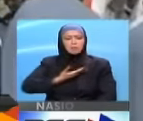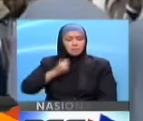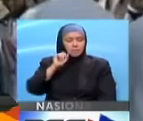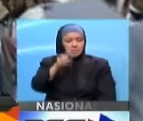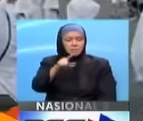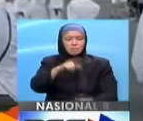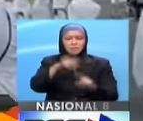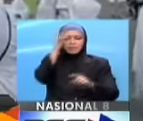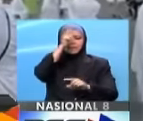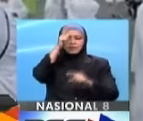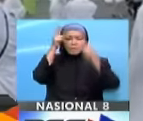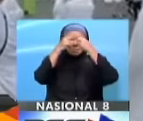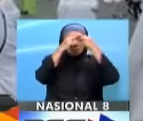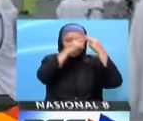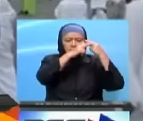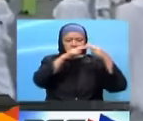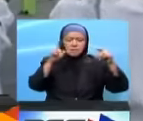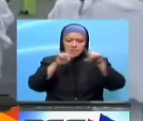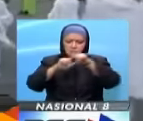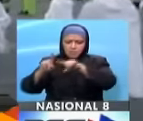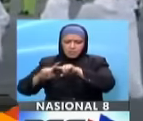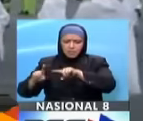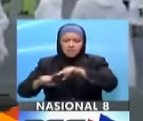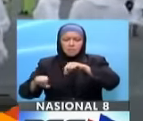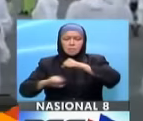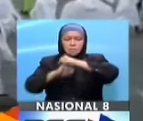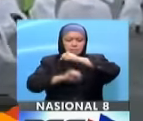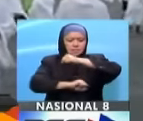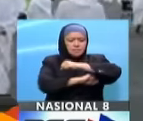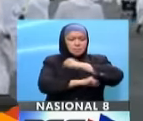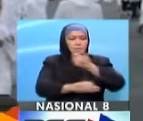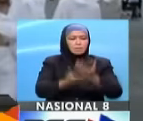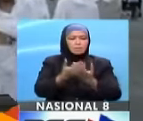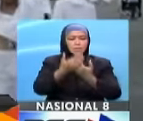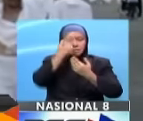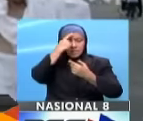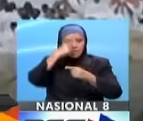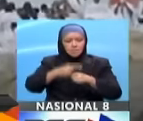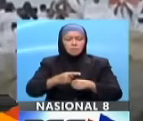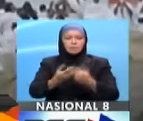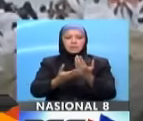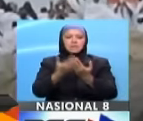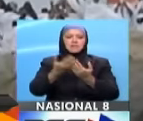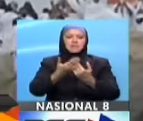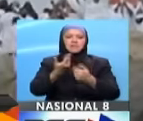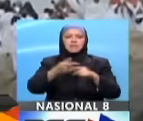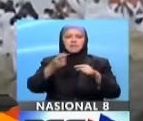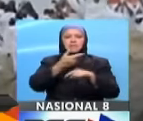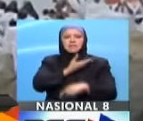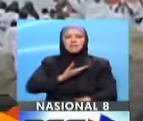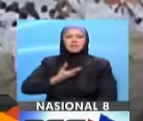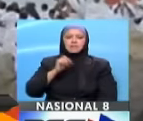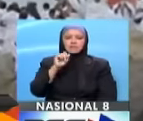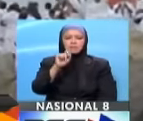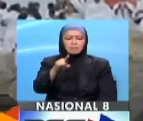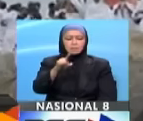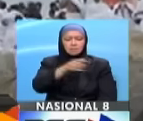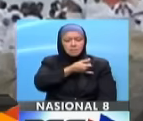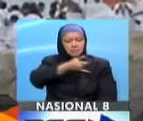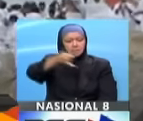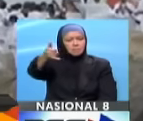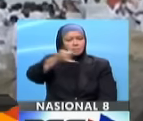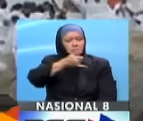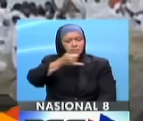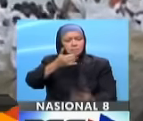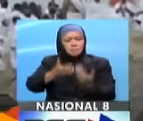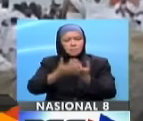meningkatkan infrastruktur termasuk kemudahan perkhidmatan kereta api dan eskalator bagi memudahkan jemaah berulang-alik dari tempat penginapan ke jamrah